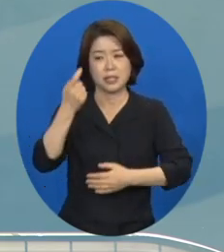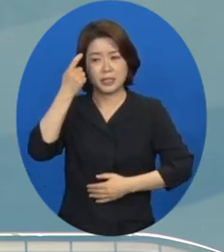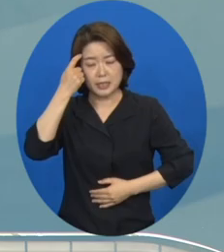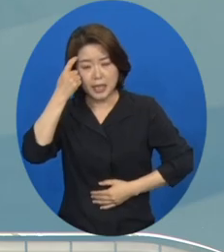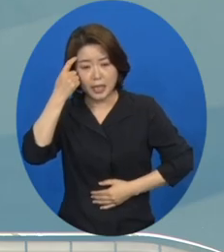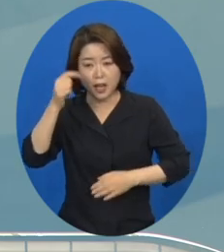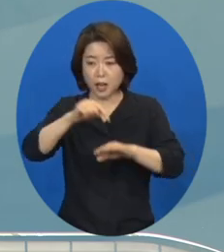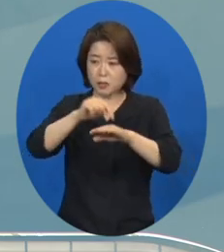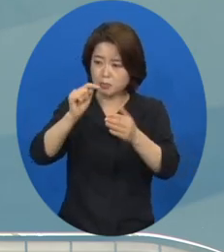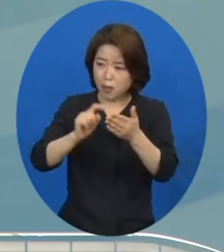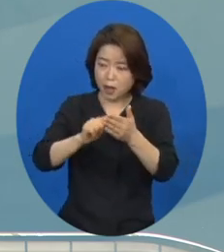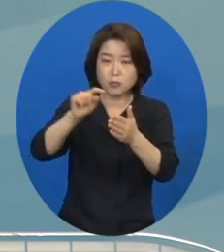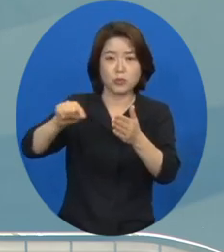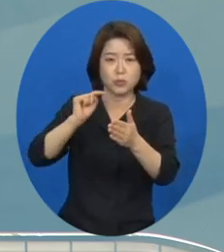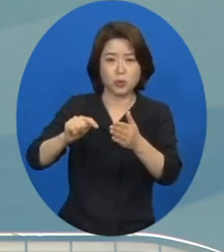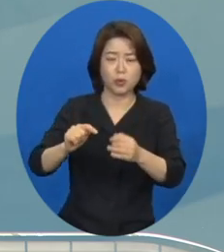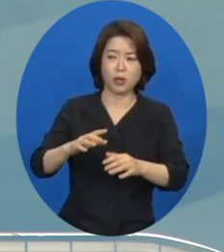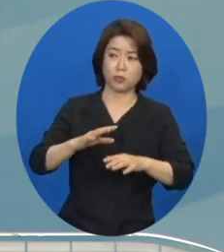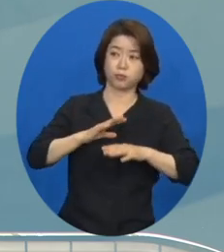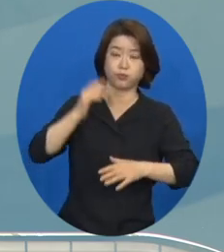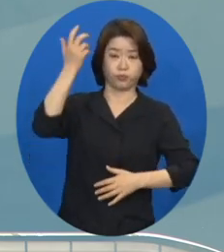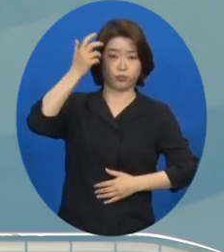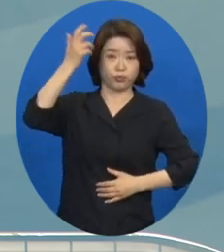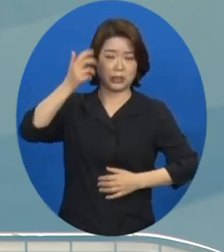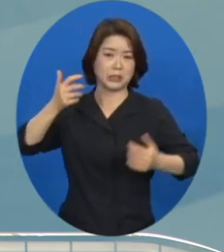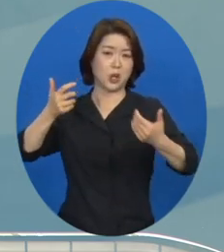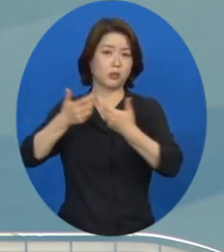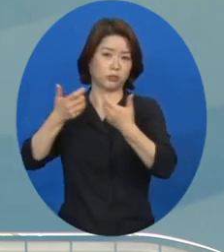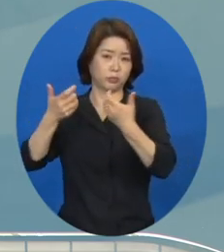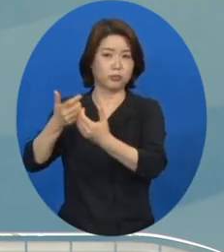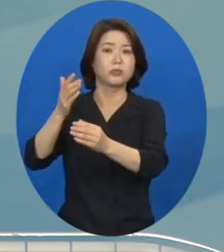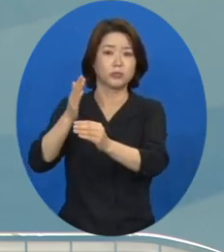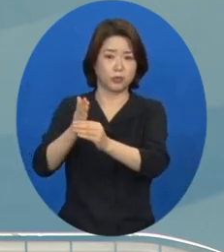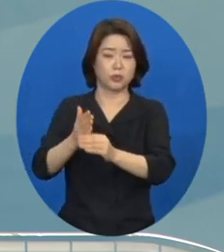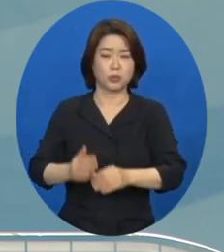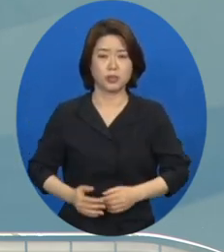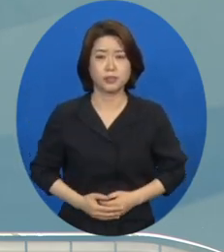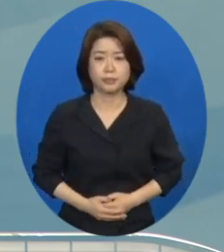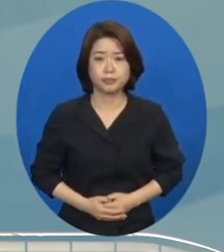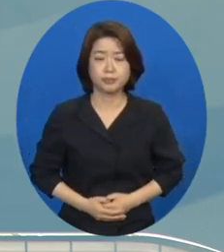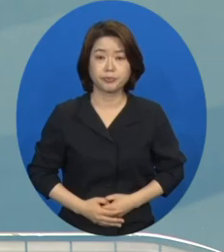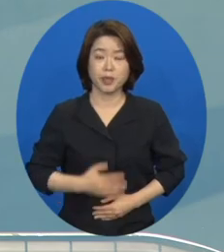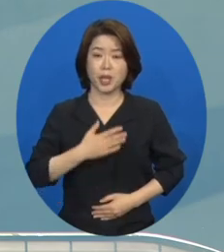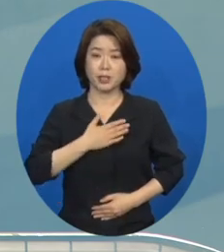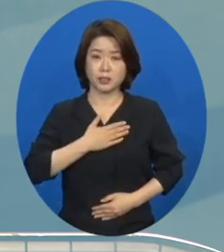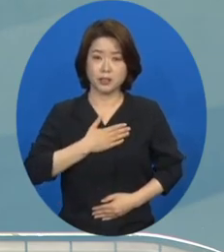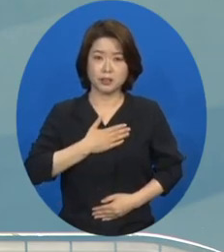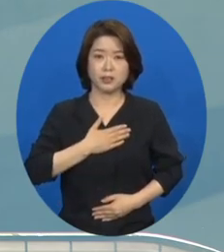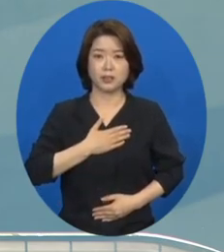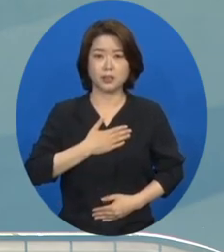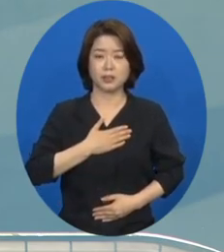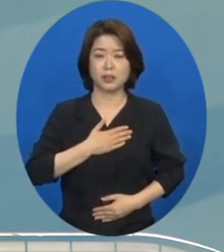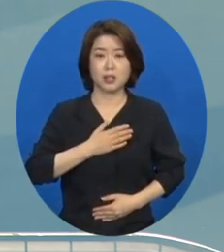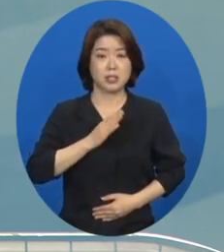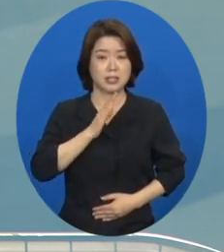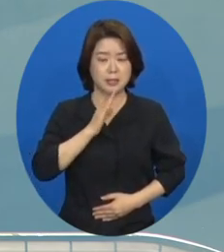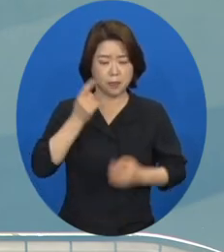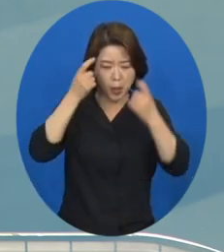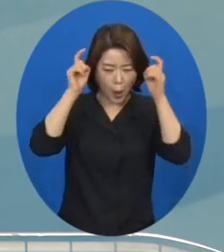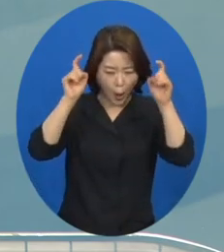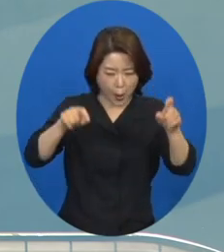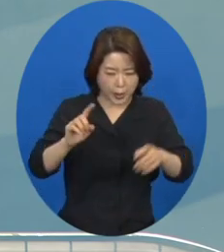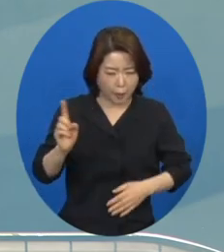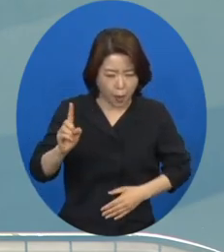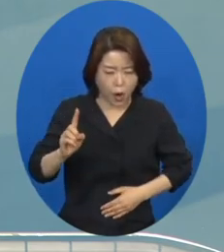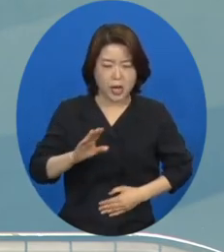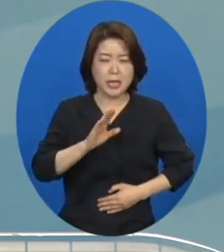마음 속에서 무서운 영적인 전쟁을 하고 있습니다. 저는 참 어리석게도